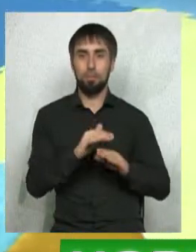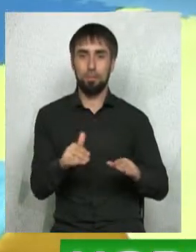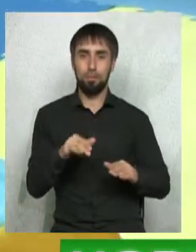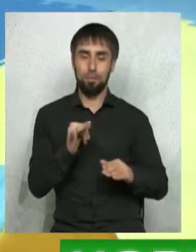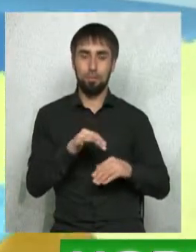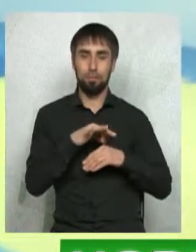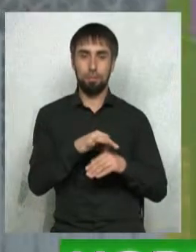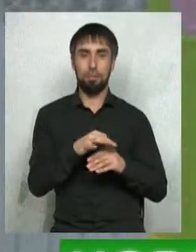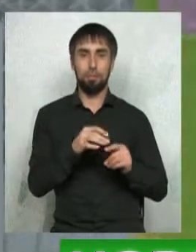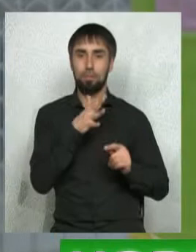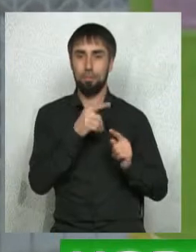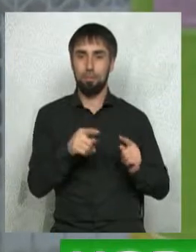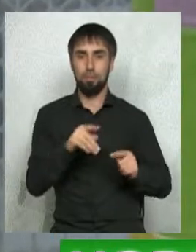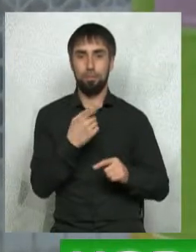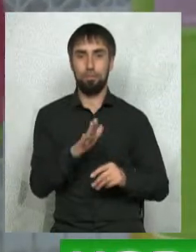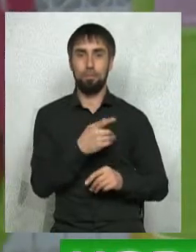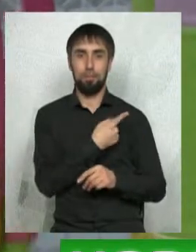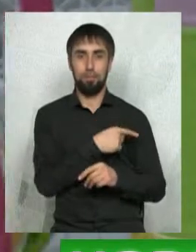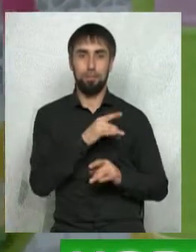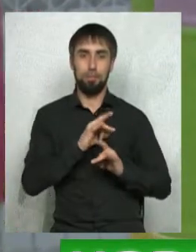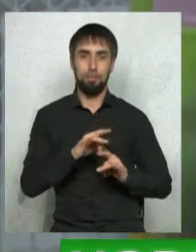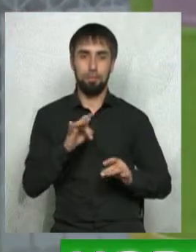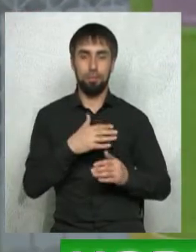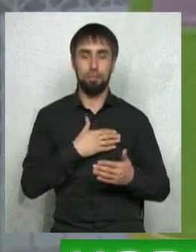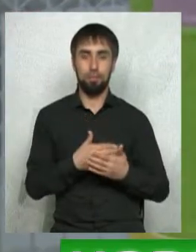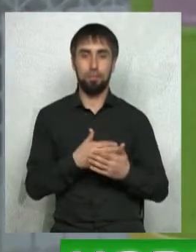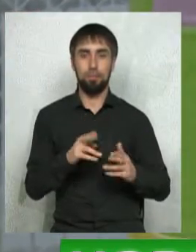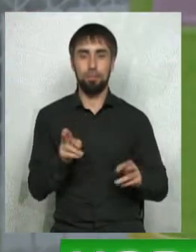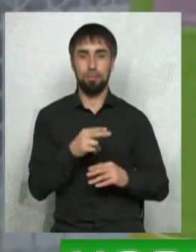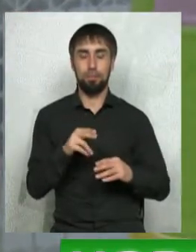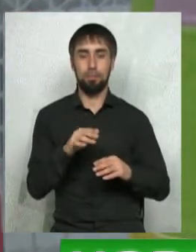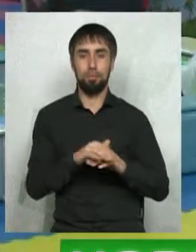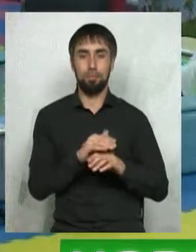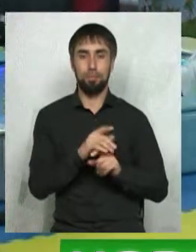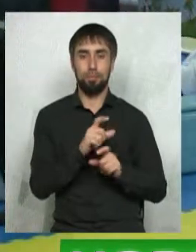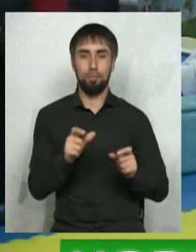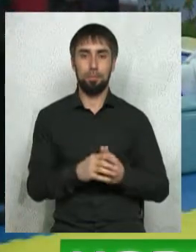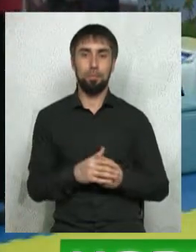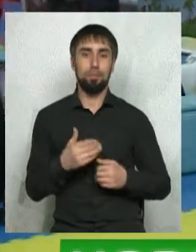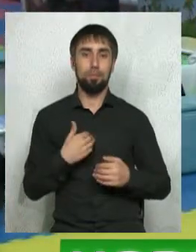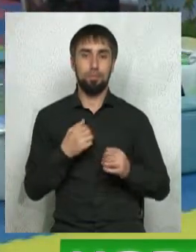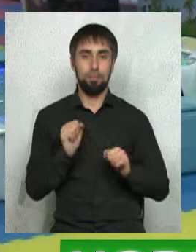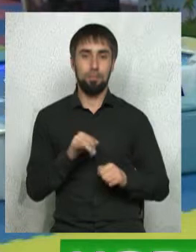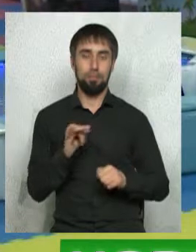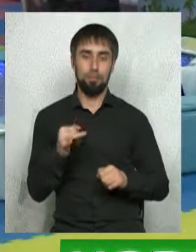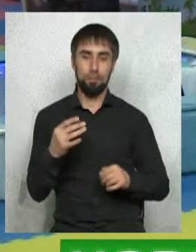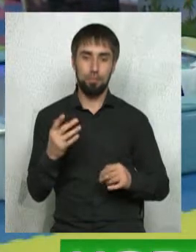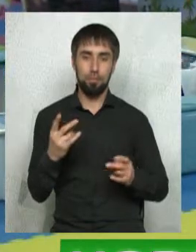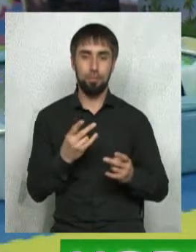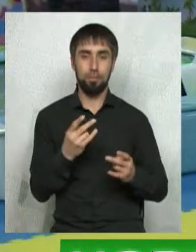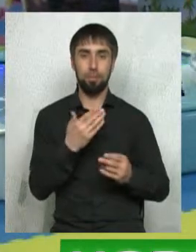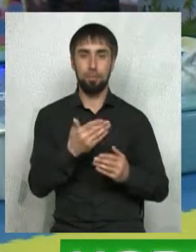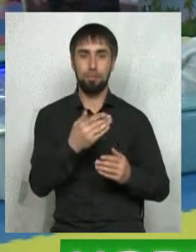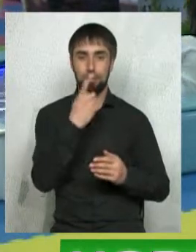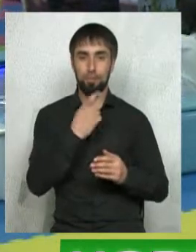и проводить длительное время в больницах, рассказывают волонтеры клуба «Добрых людей». Мы можем и должны откликаться на призывы о